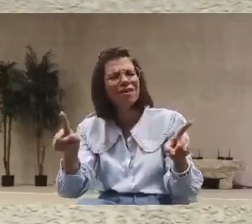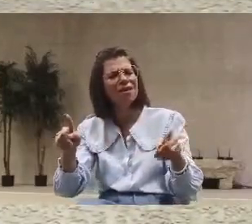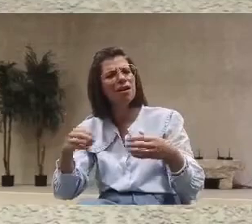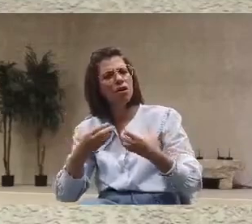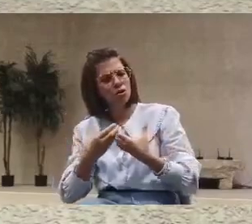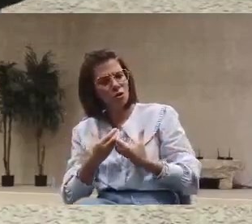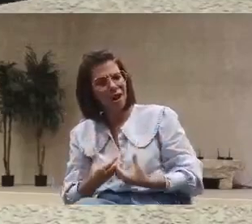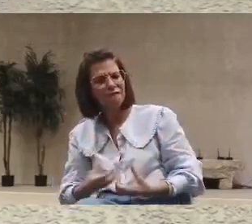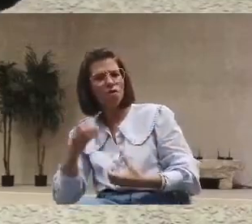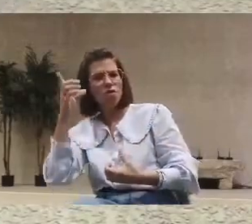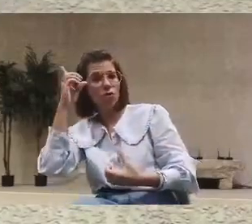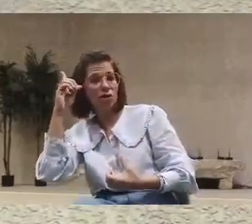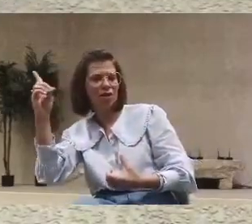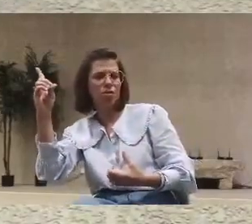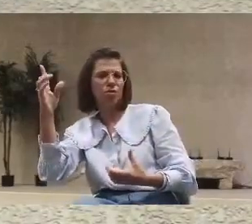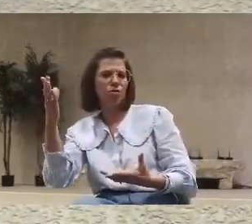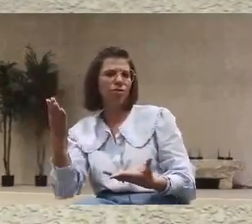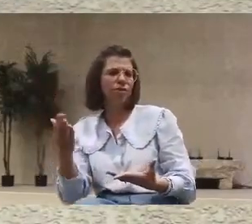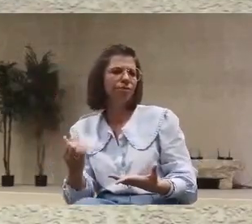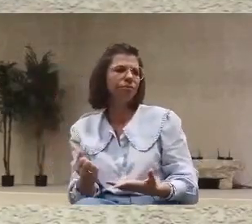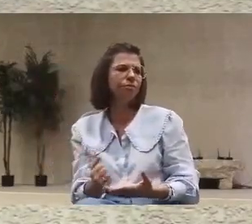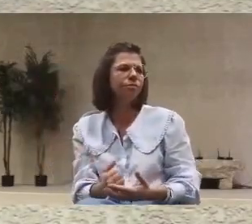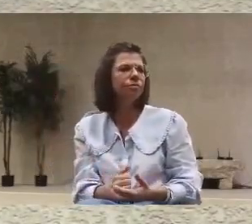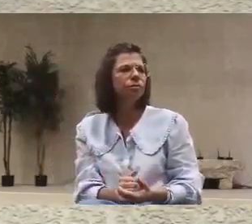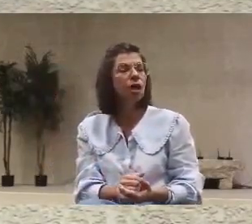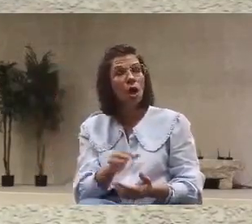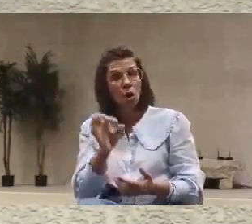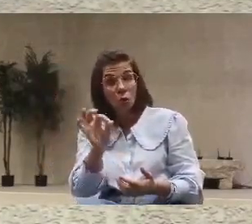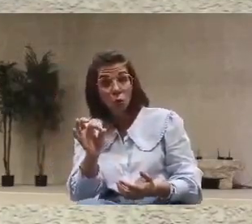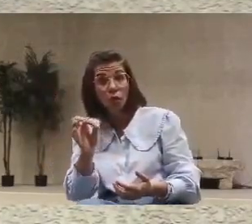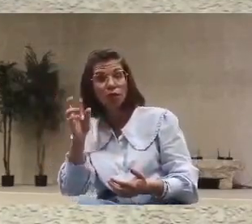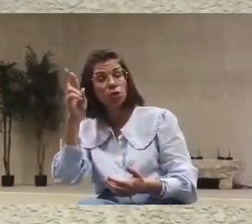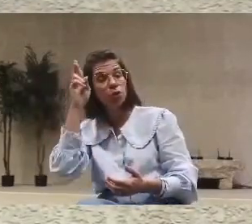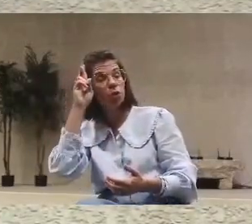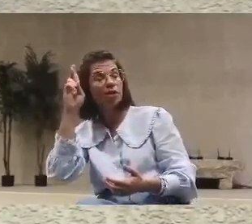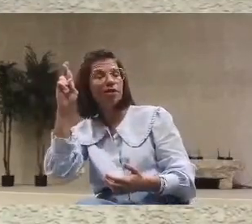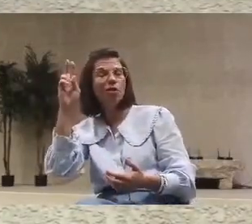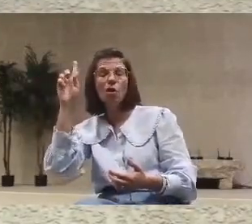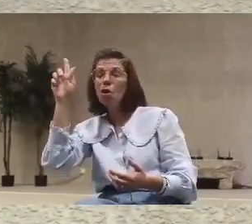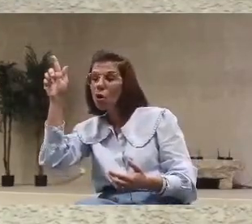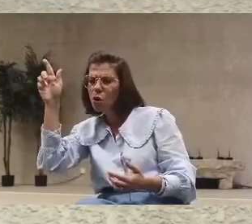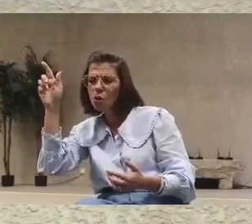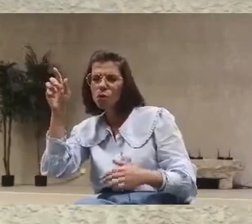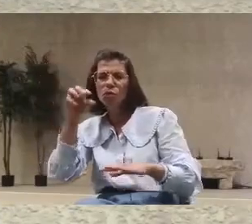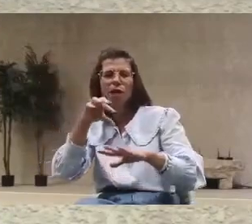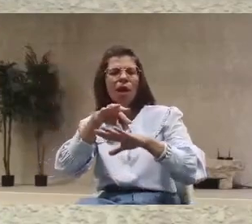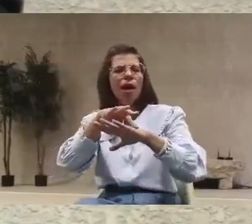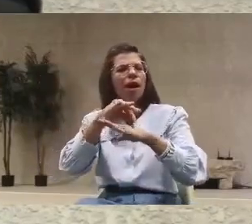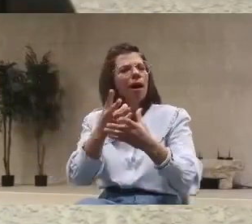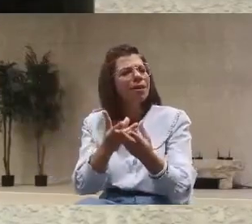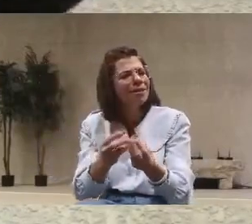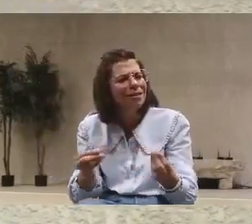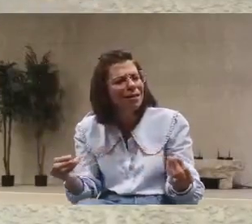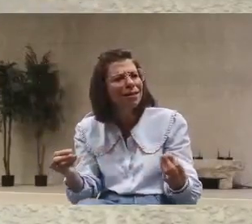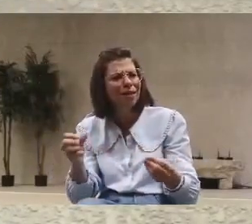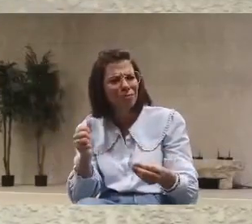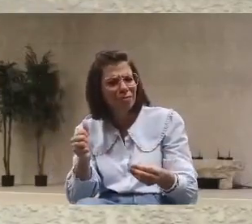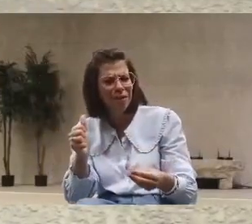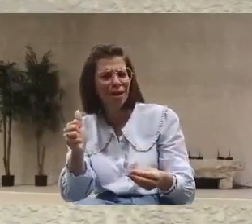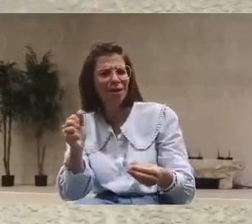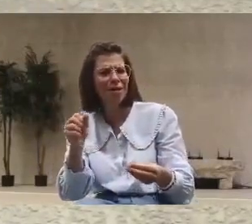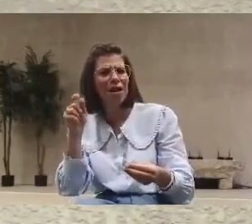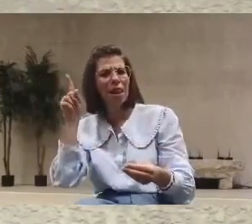je ne dis pas que quand on vient au Seigneur le Seigneur peut nous guérir et le Seigneur peut nous faire prospérer mais pas de cette manière où on met